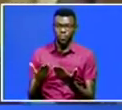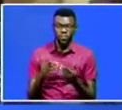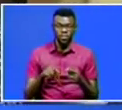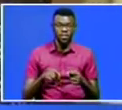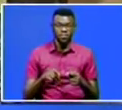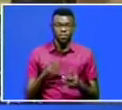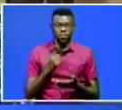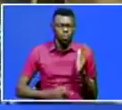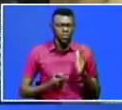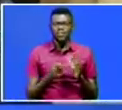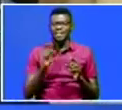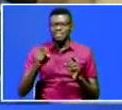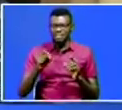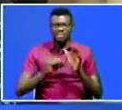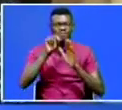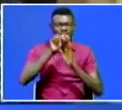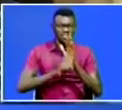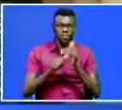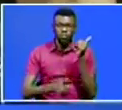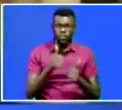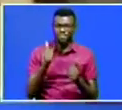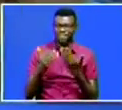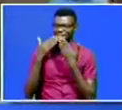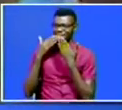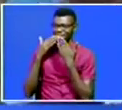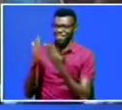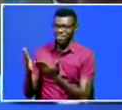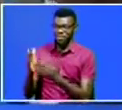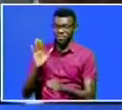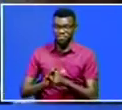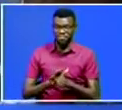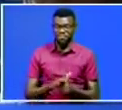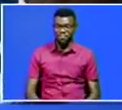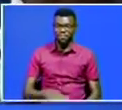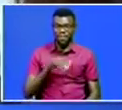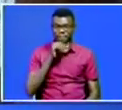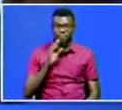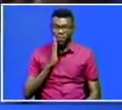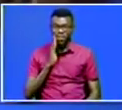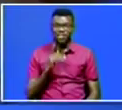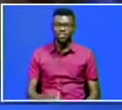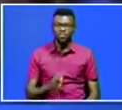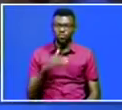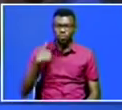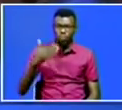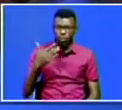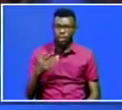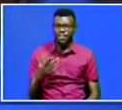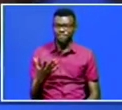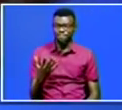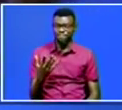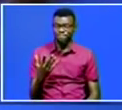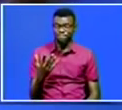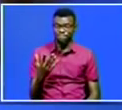the subjects that are needed in those areas. Naam, shukrani tena sana. Mara nyingi unapata kuwa wazazi wanaingia na kiwewe pale ambapo wanafunzi wanafanya